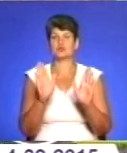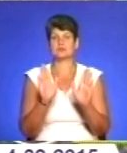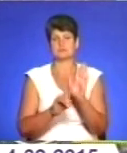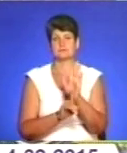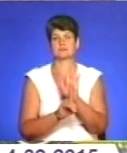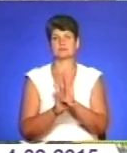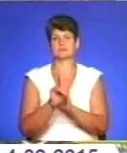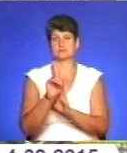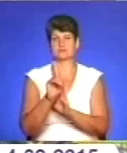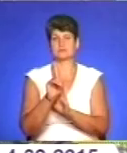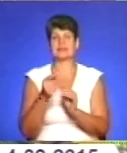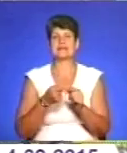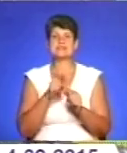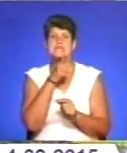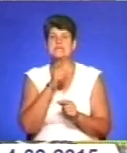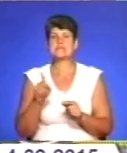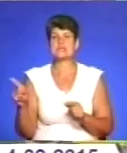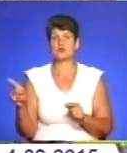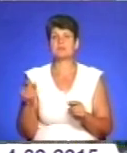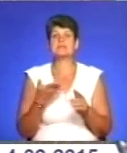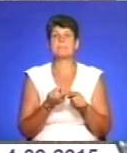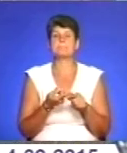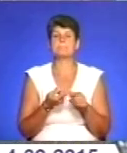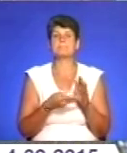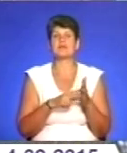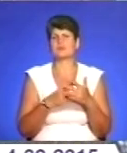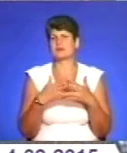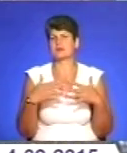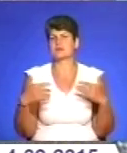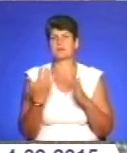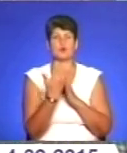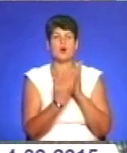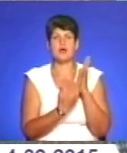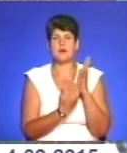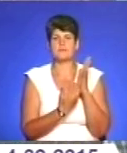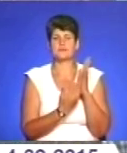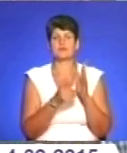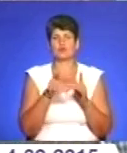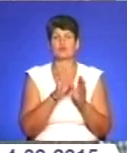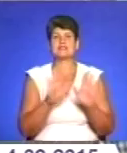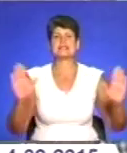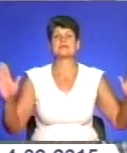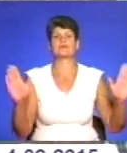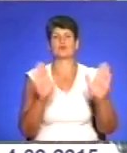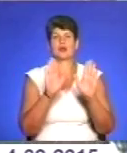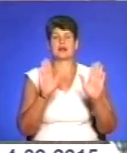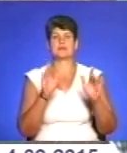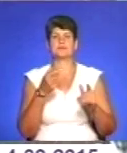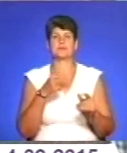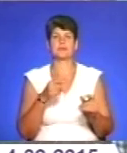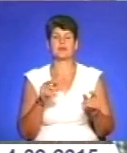дебютним. І на цей сезон ми собі запланували багато різноманітних програм, в тому числі і вокальні програми, програми з